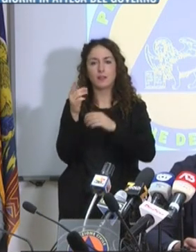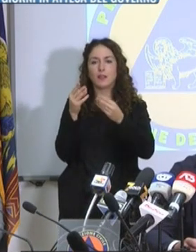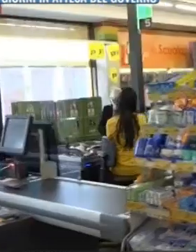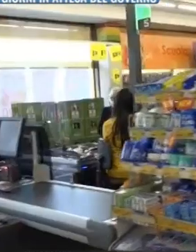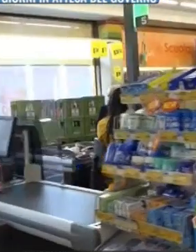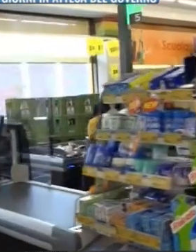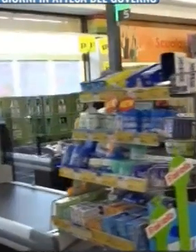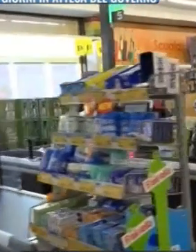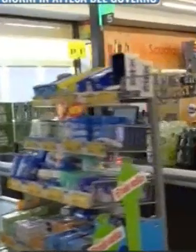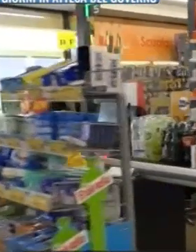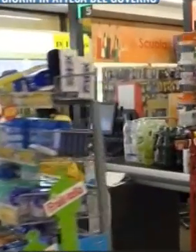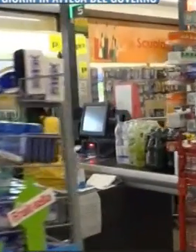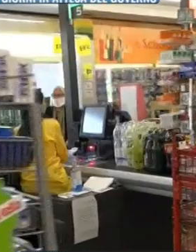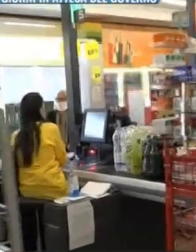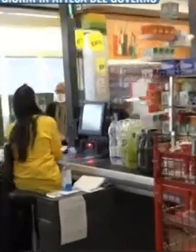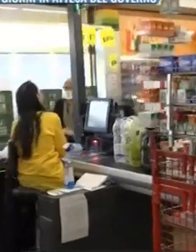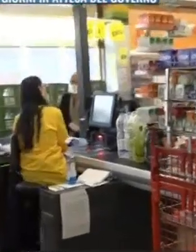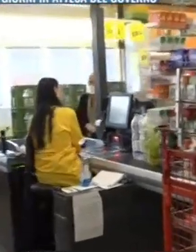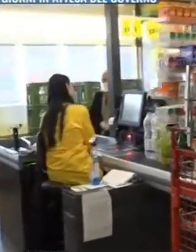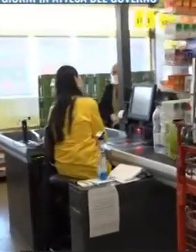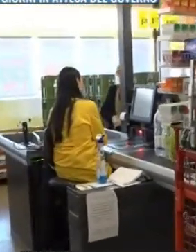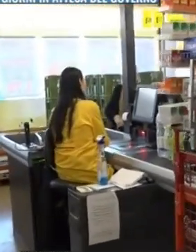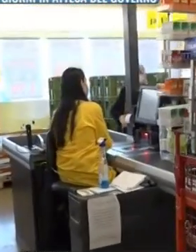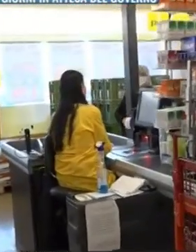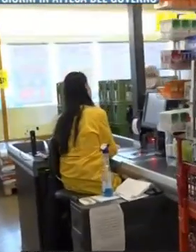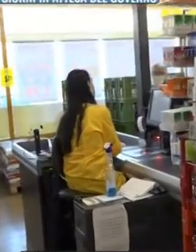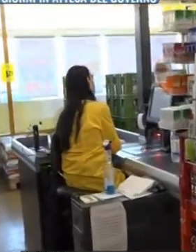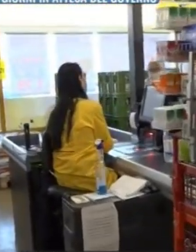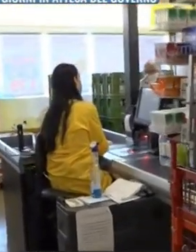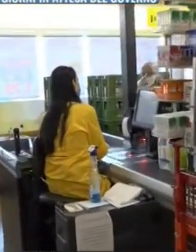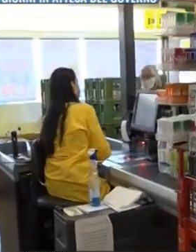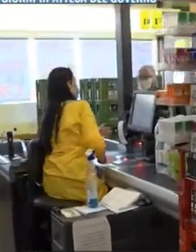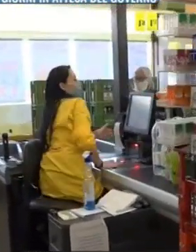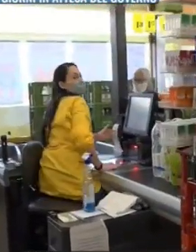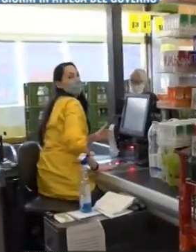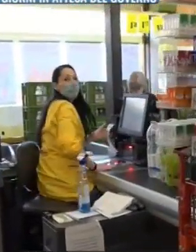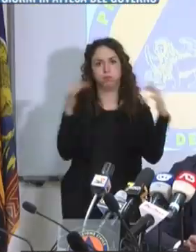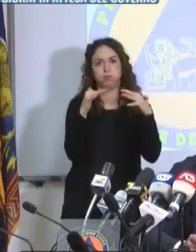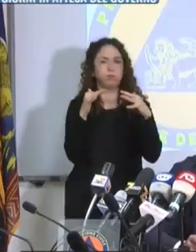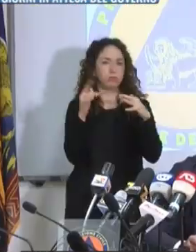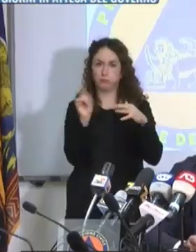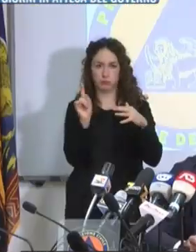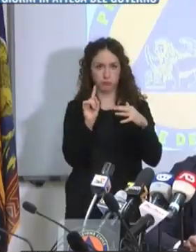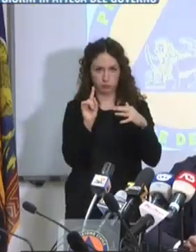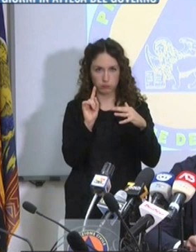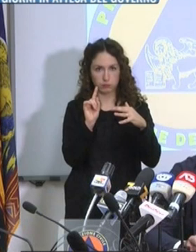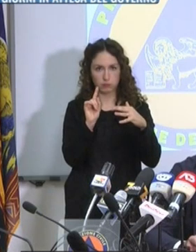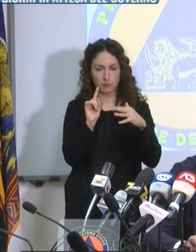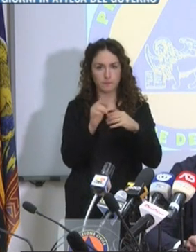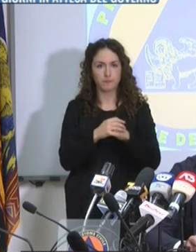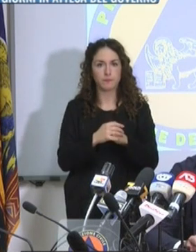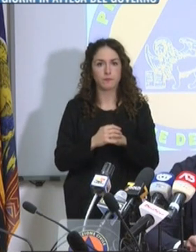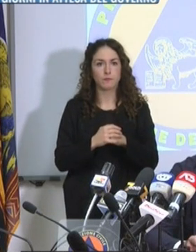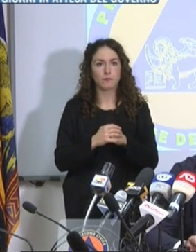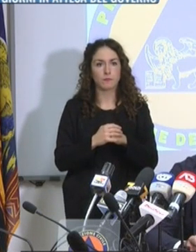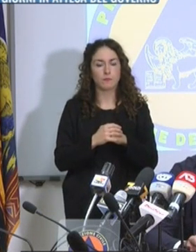spiagge regolamentato anche l'accesso agli esercizi di vendita consentito ad una persona per nucleo familiare è fortemente raccomandato agli